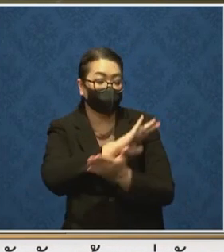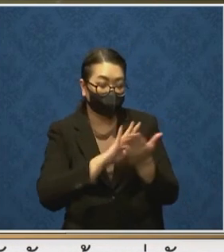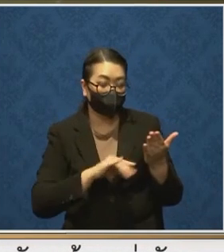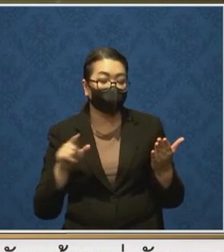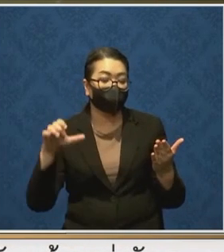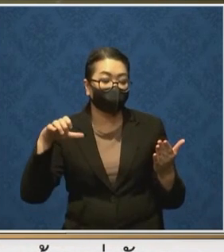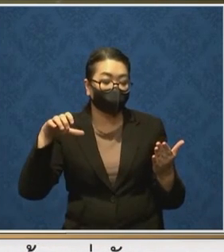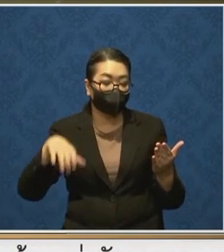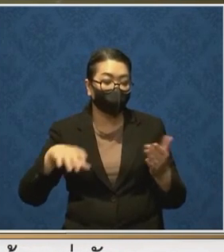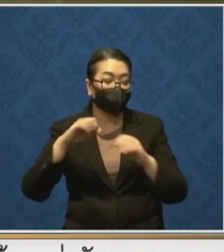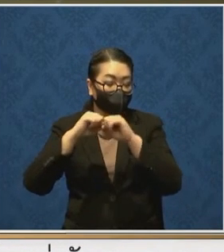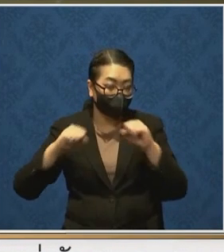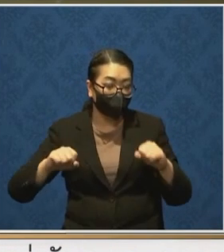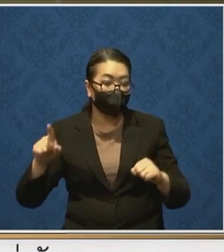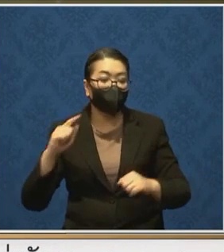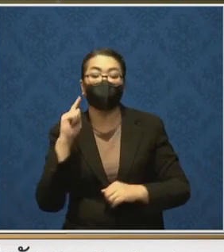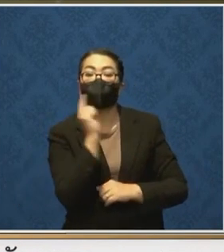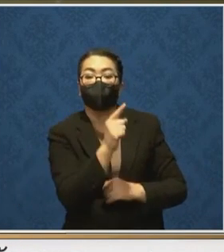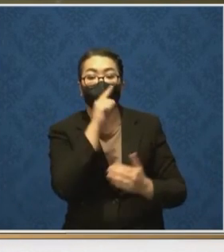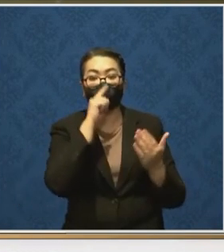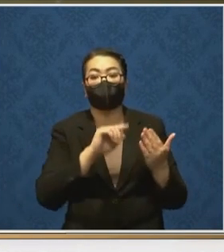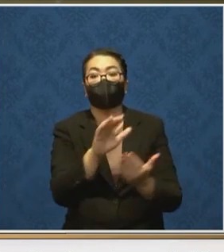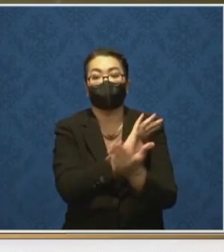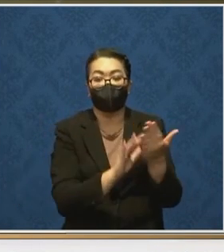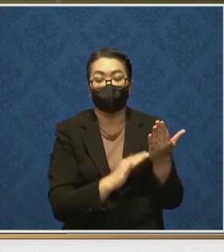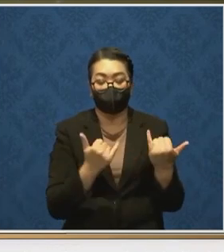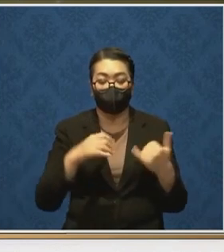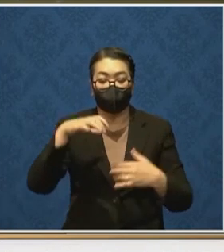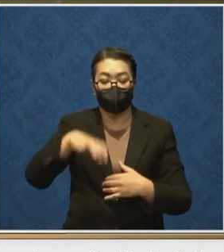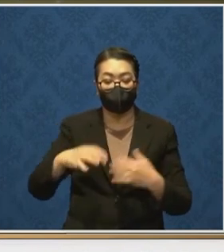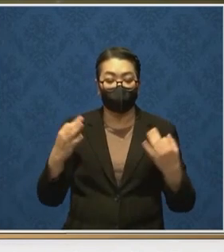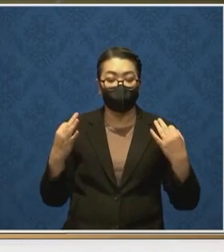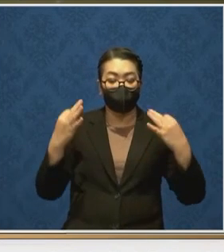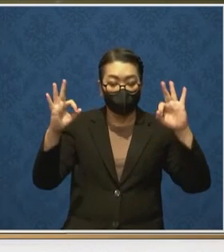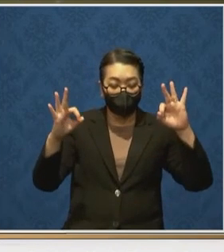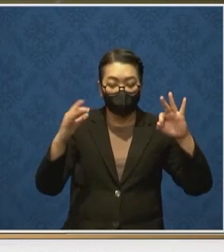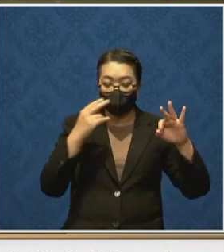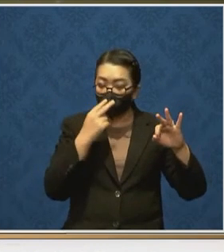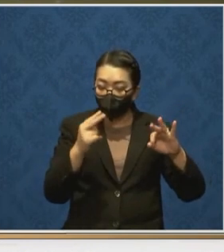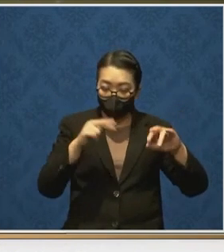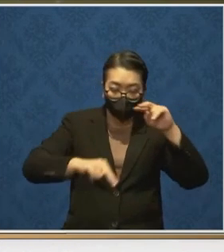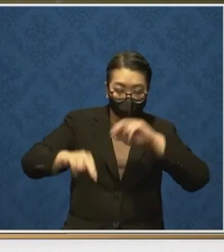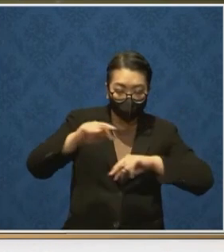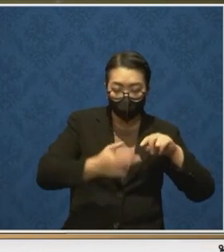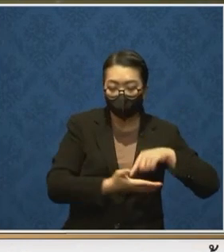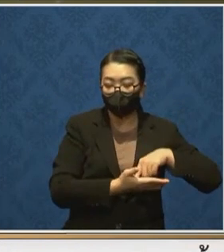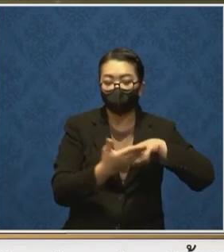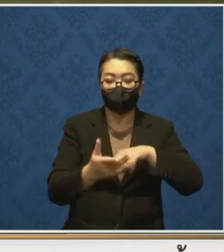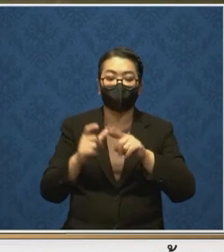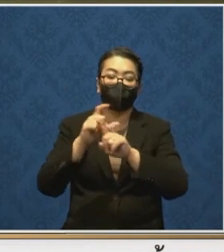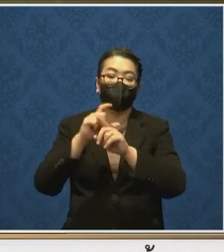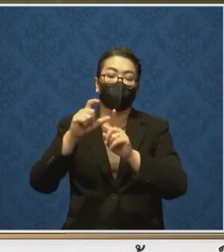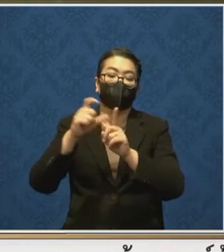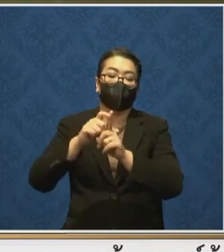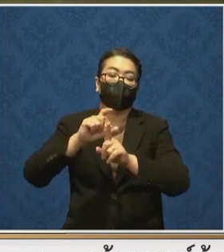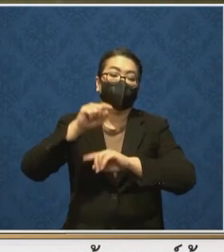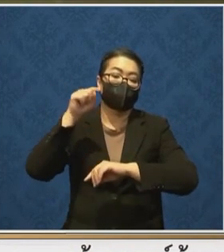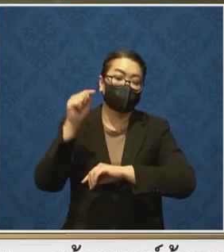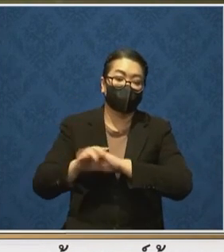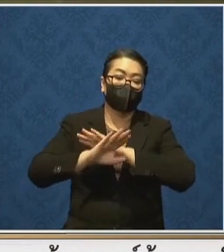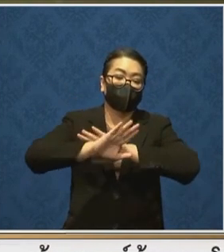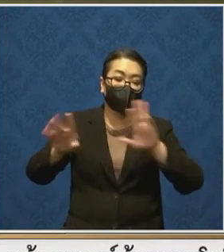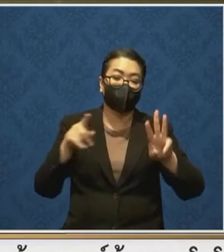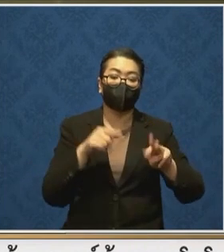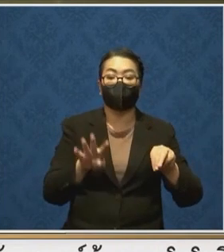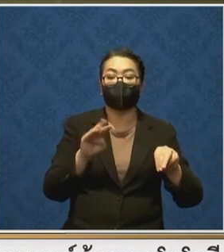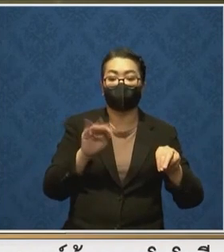สำนักงานอายการสูงสุดค่ะเป็นองคกอิสระตามรัฐมนุณที่สำคัญเสนอให้ยกเลิกคำสงมาตรา 44 เพื่อไมให